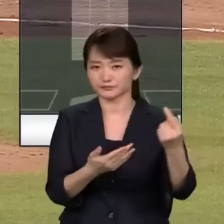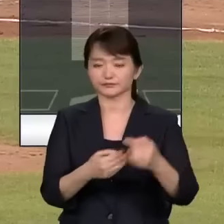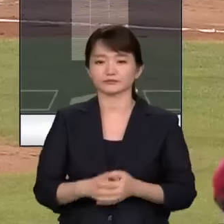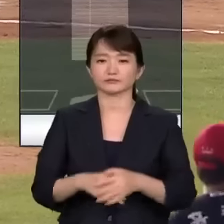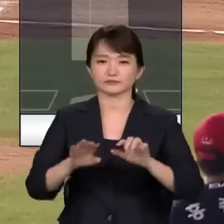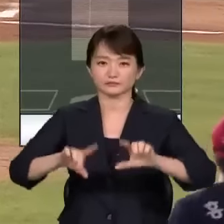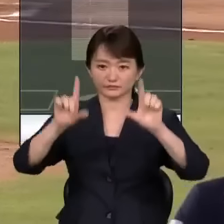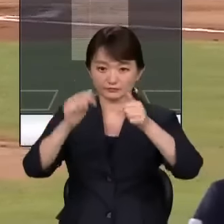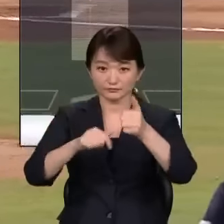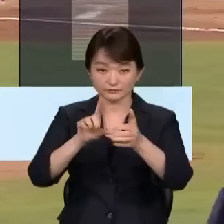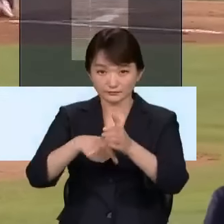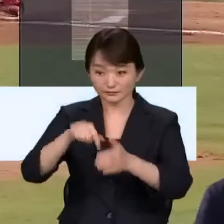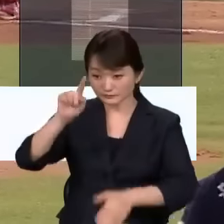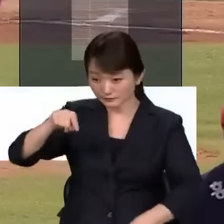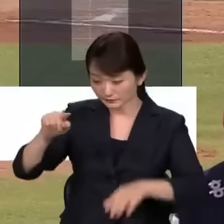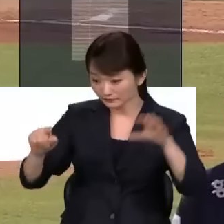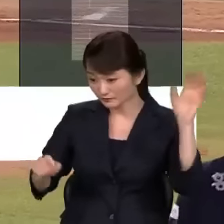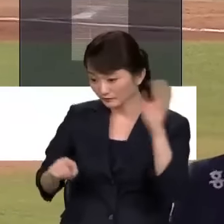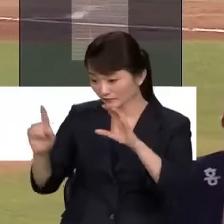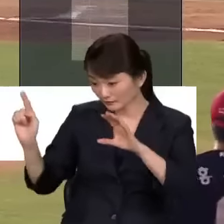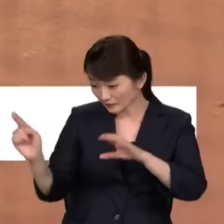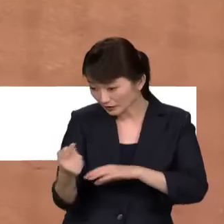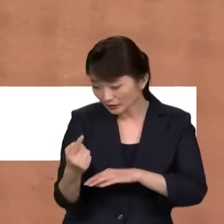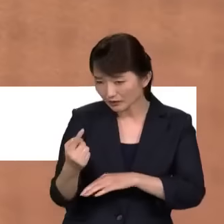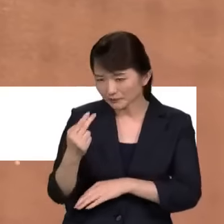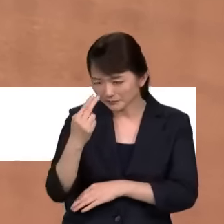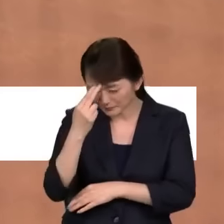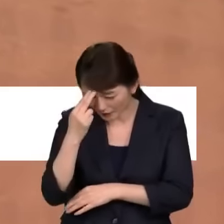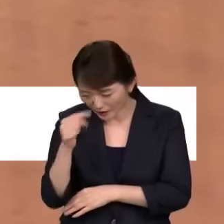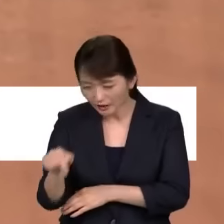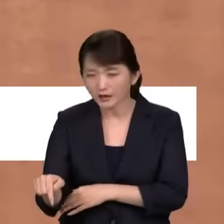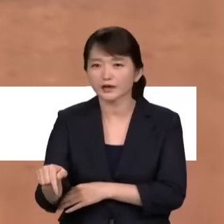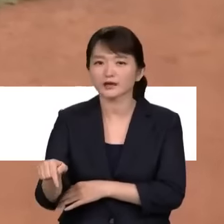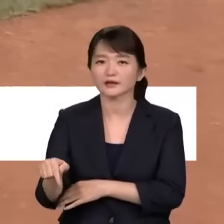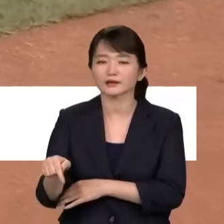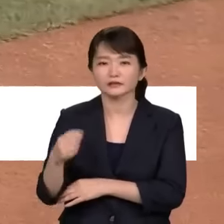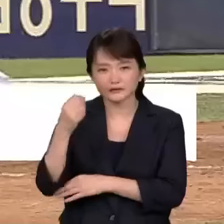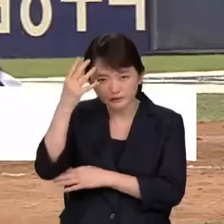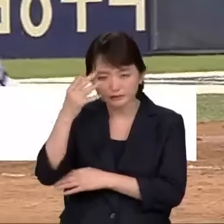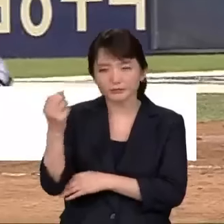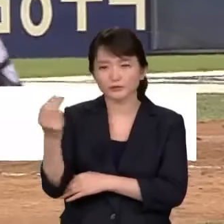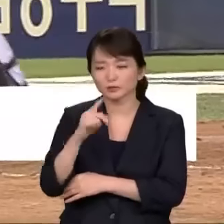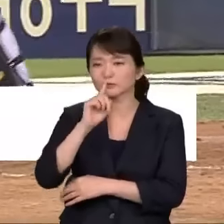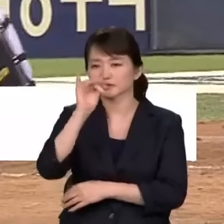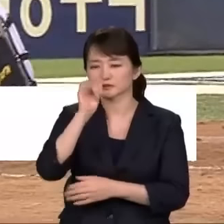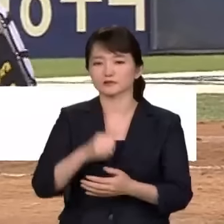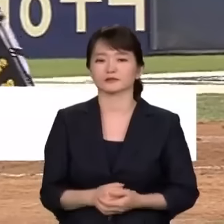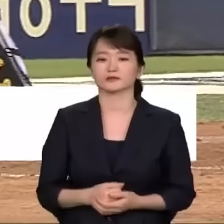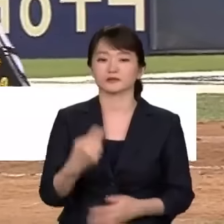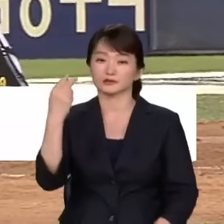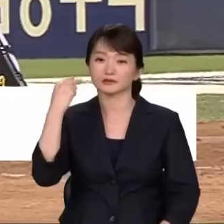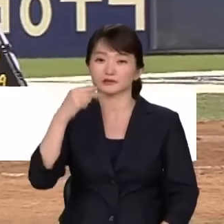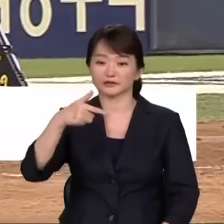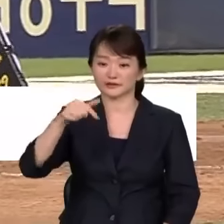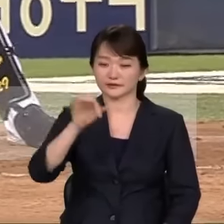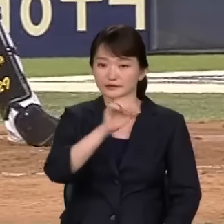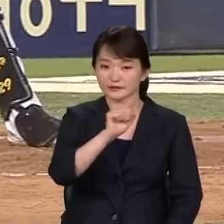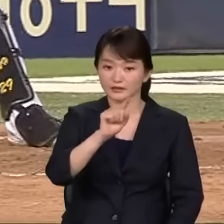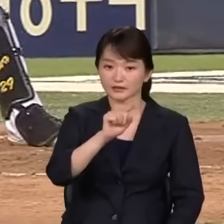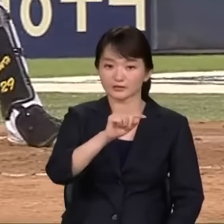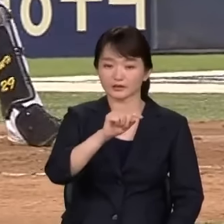시즌 이른바 체크스윙에 대한 판정 시비가 잊을만하면 나오고 있습니다. 지난 주말 기아와 LG의 3연전에서도 두 번